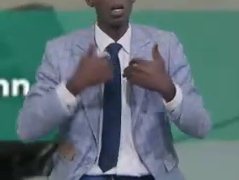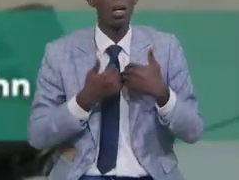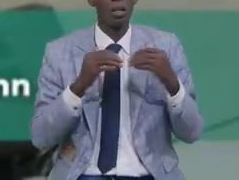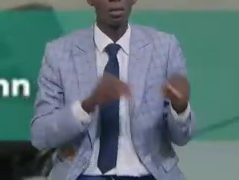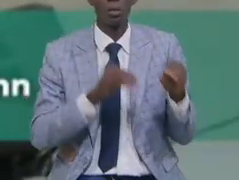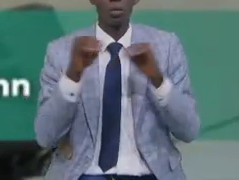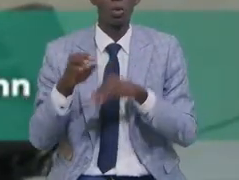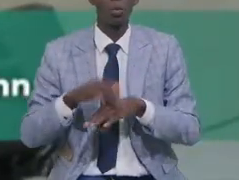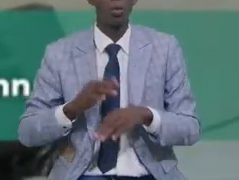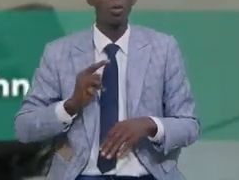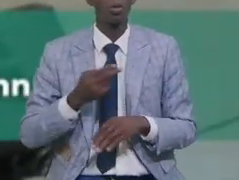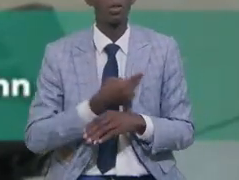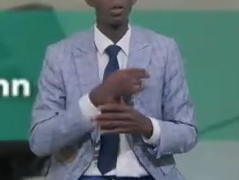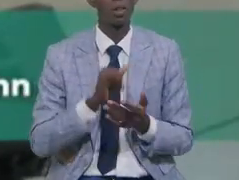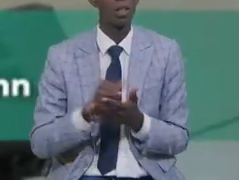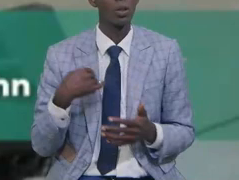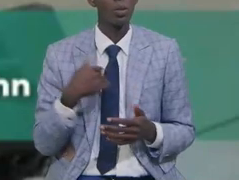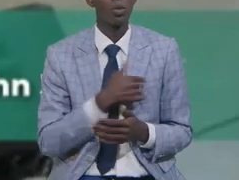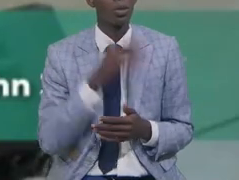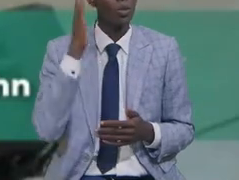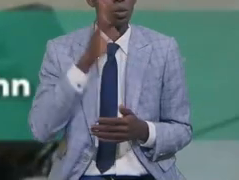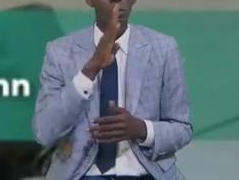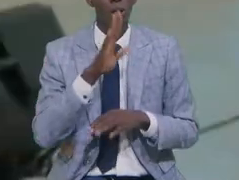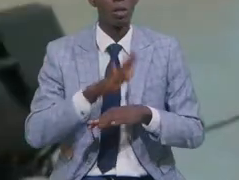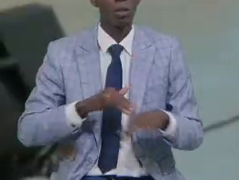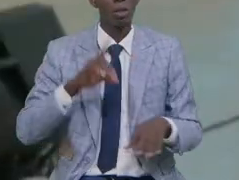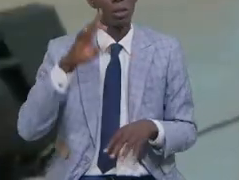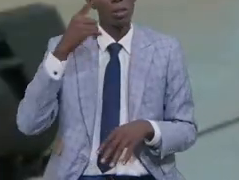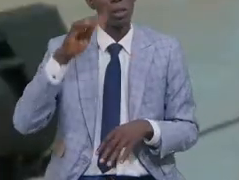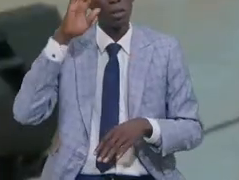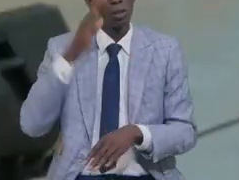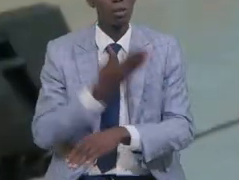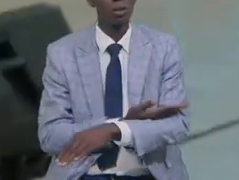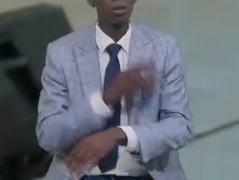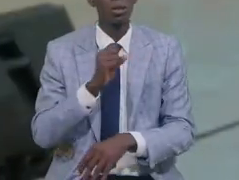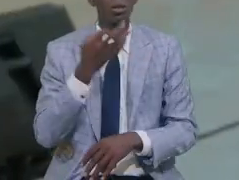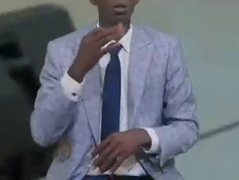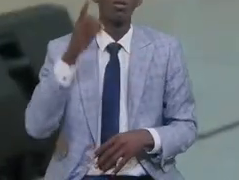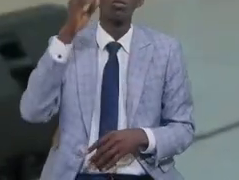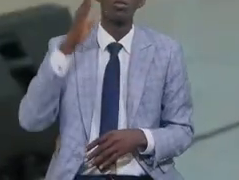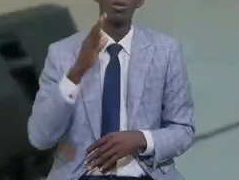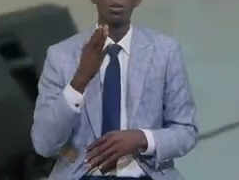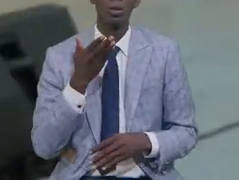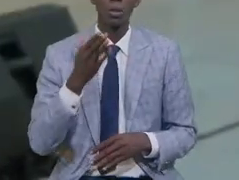Voyez quel amour le Père nous a manifesté pour que nous soyons appelés fils de Dieu.